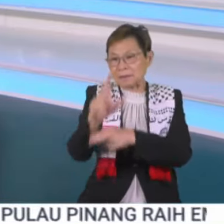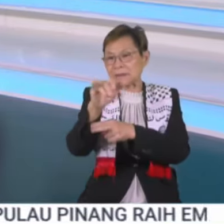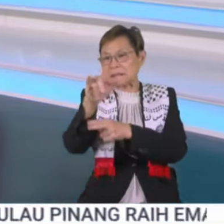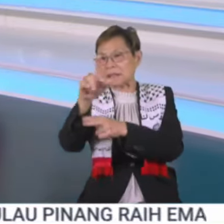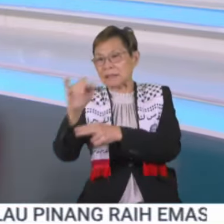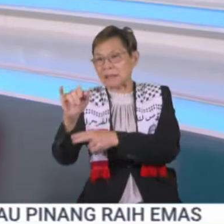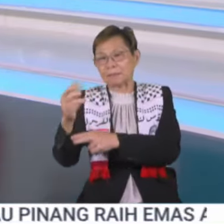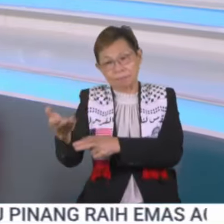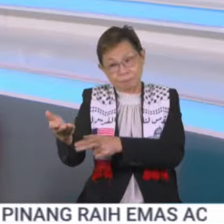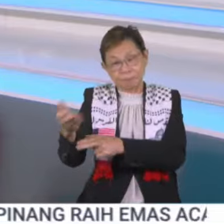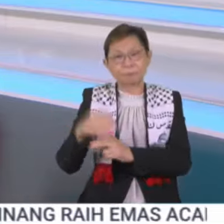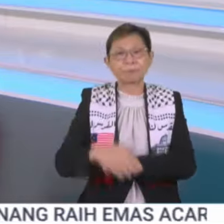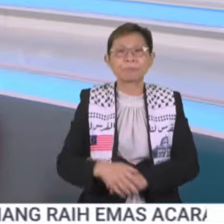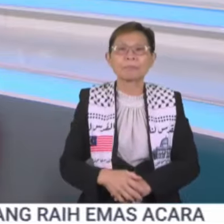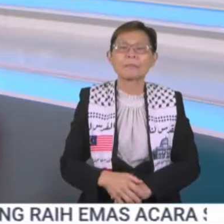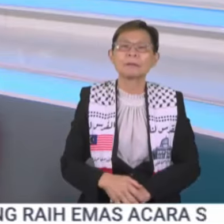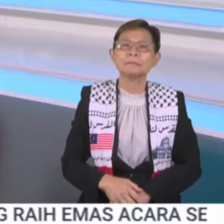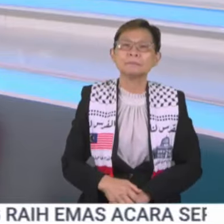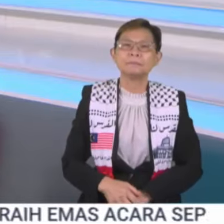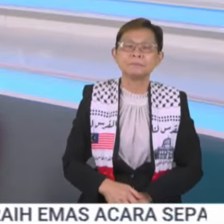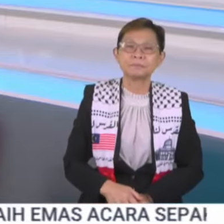Osman. Silakan.